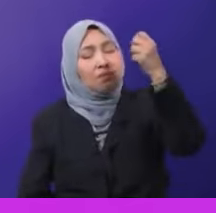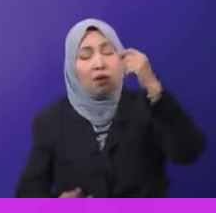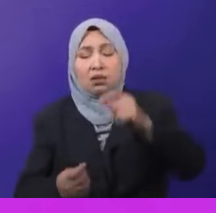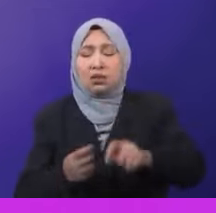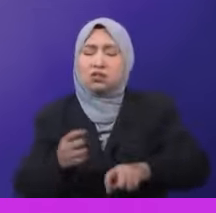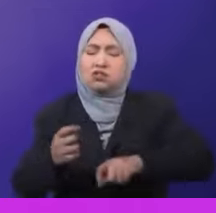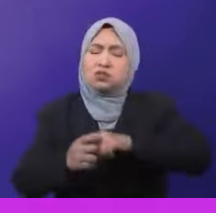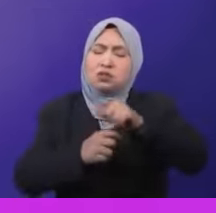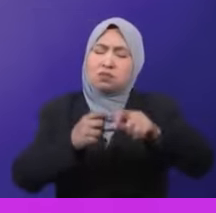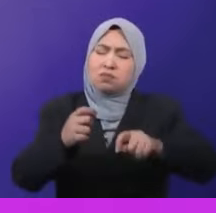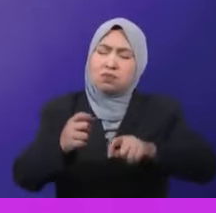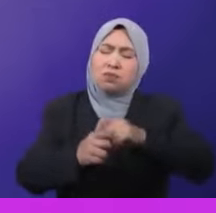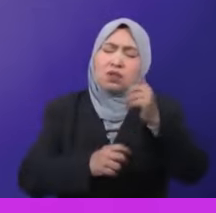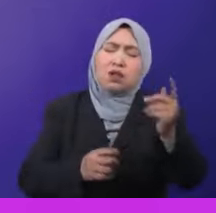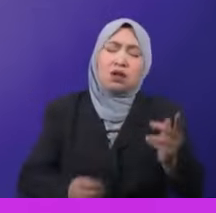بالعروة